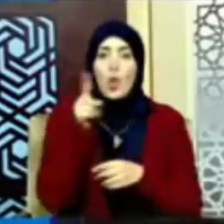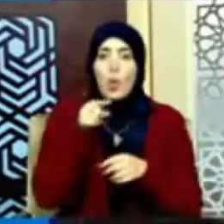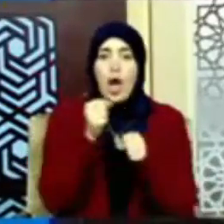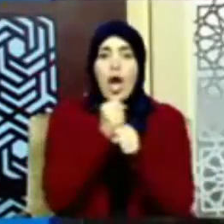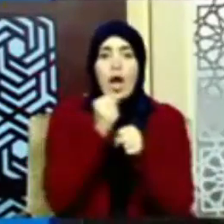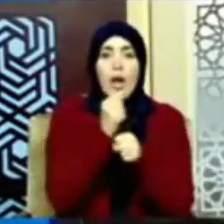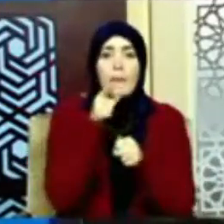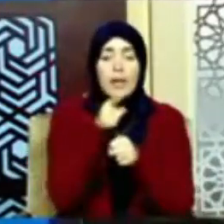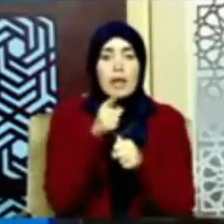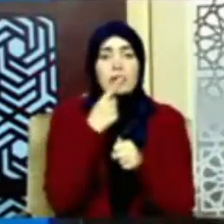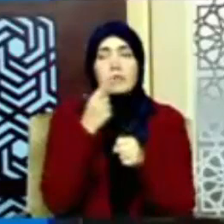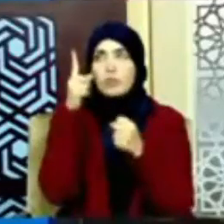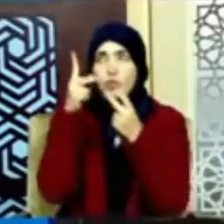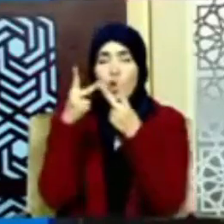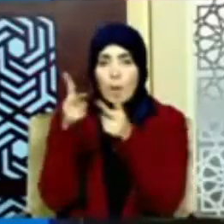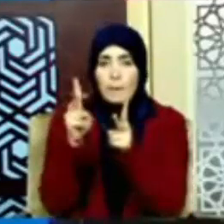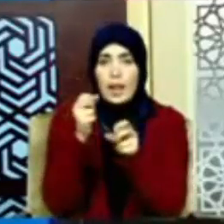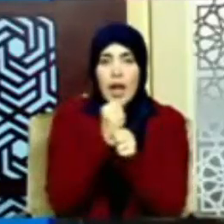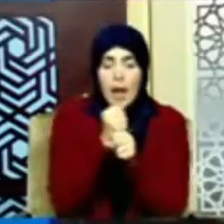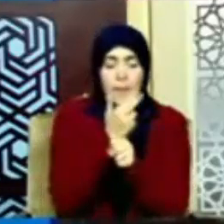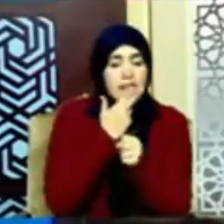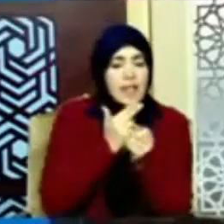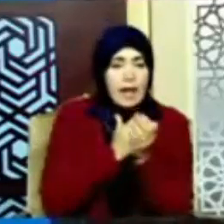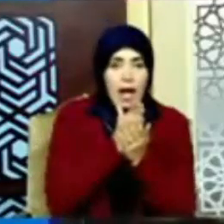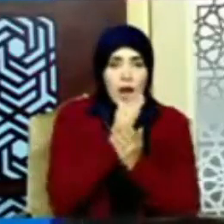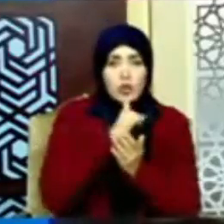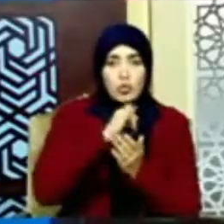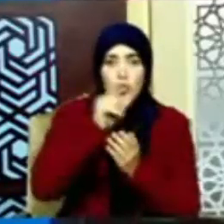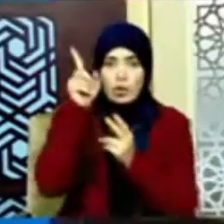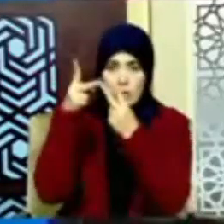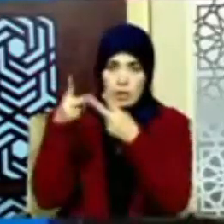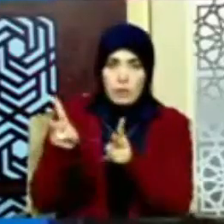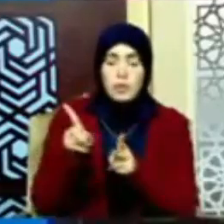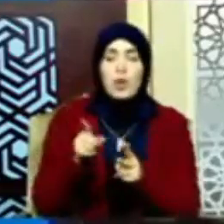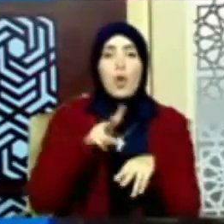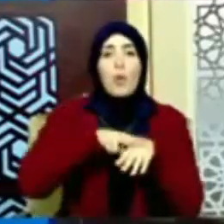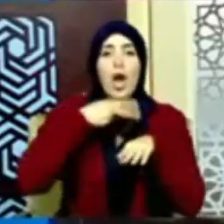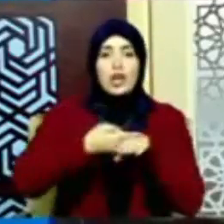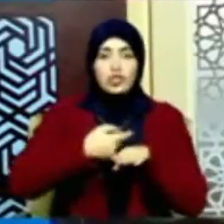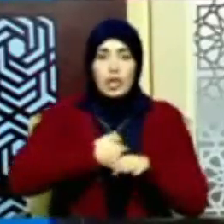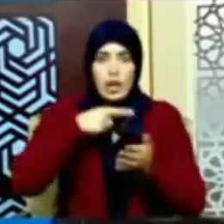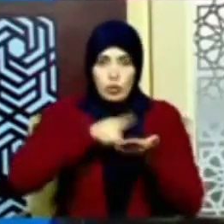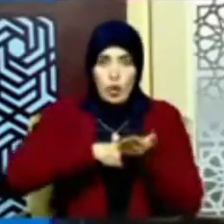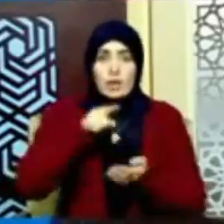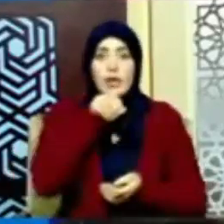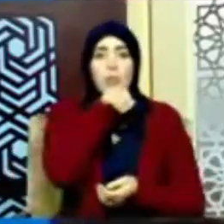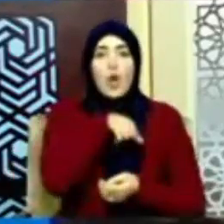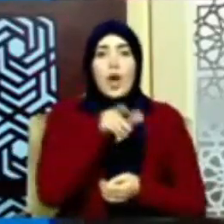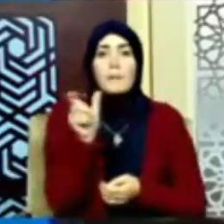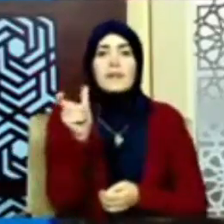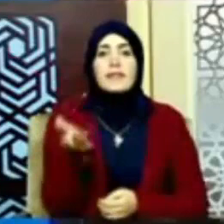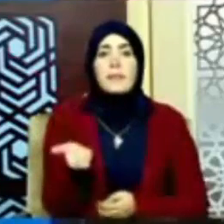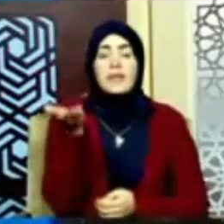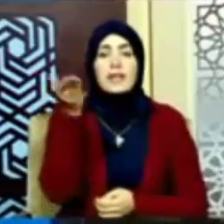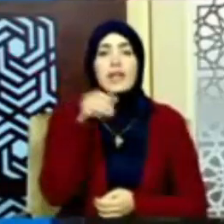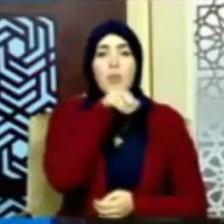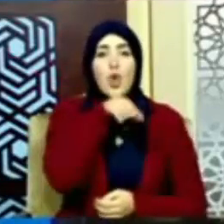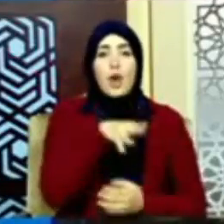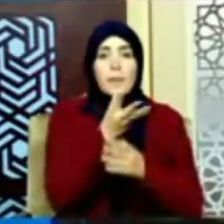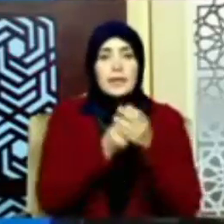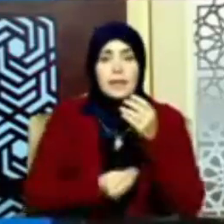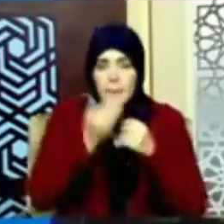وعملا متقبلا. وأشهد أن سيدنا ونبينا محمد بن عبد